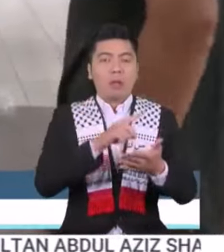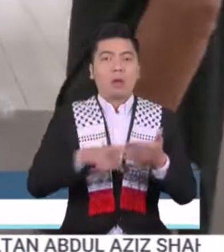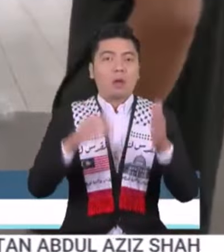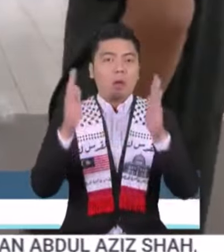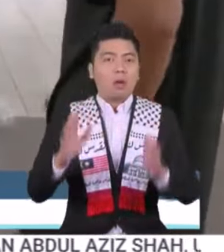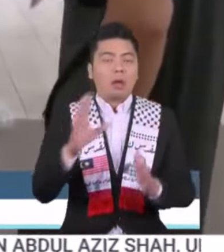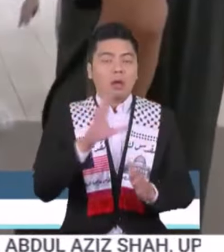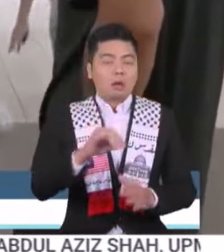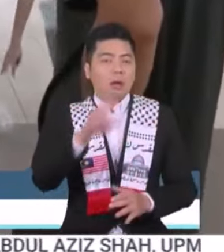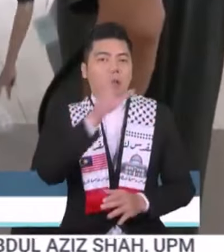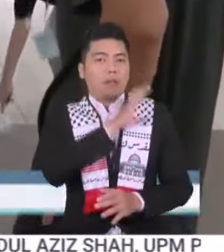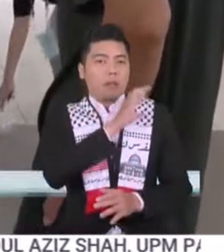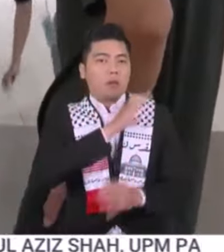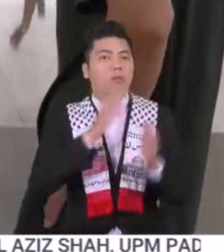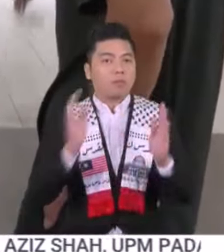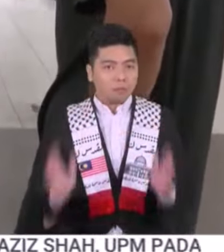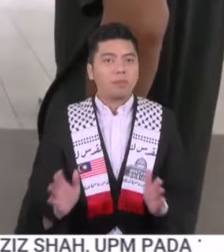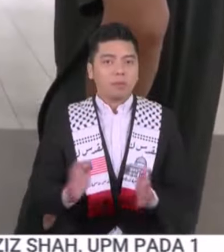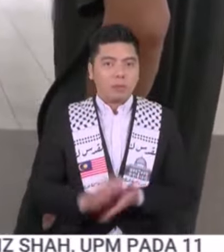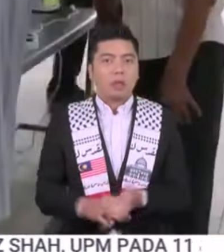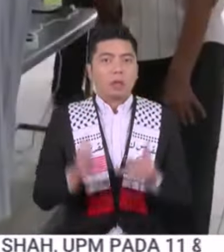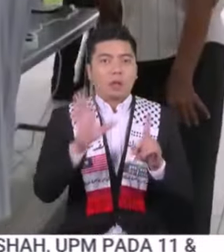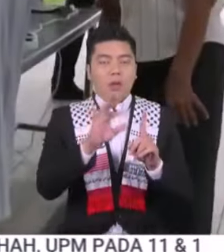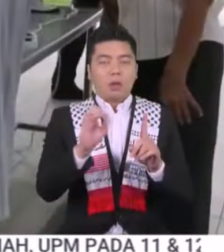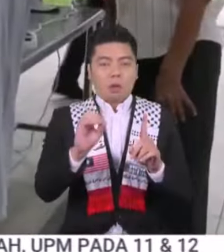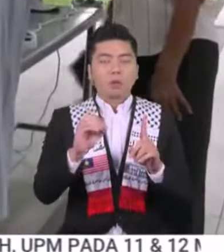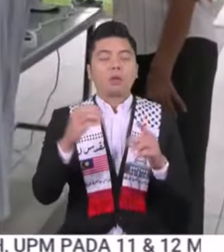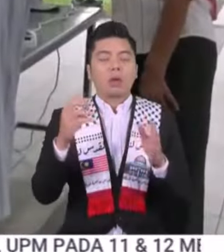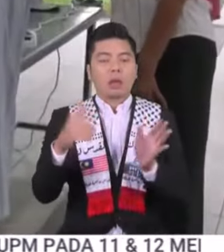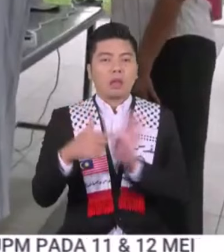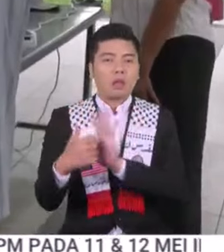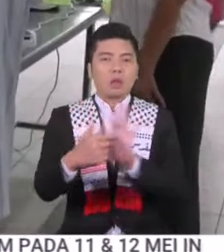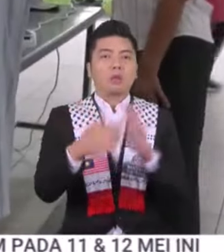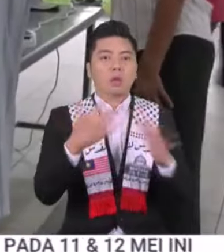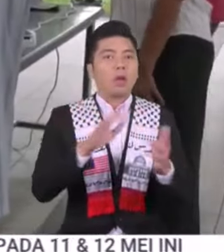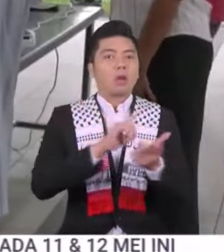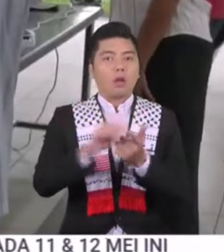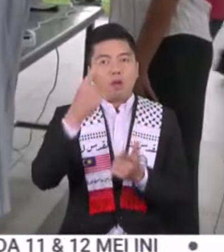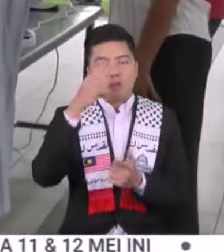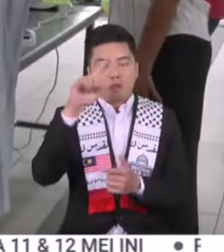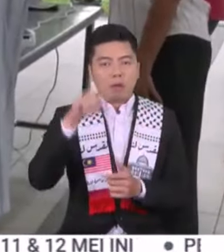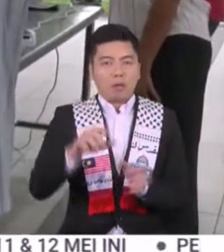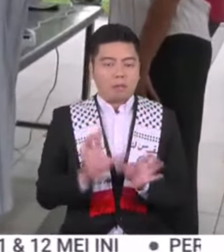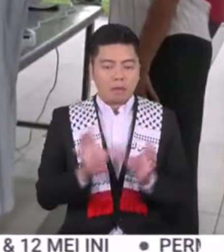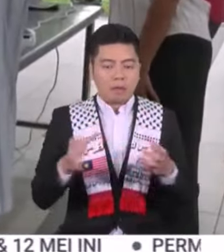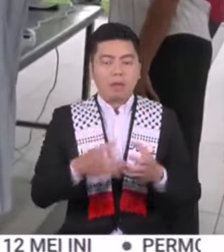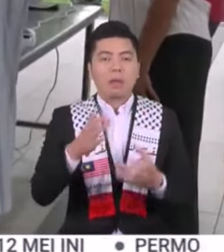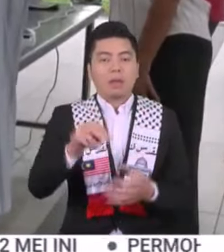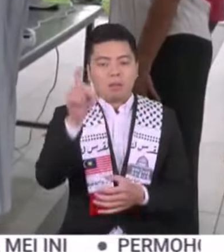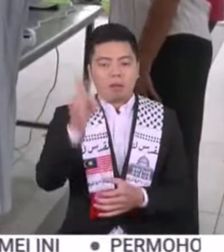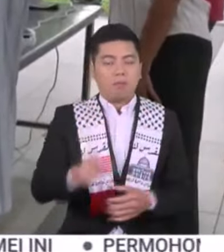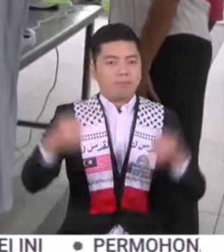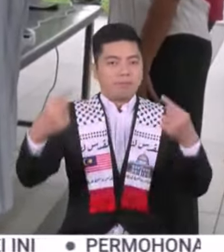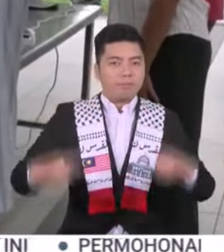petugas pilihan raya. 190 permit kempen telah diluluskan kepada parti dan individu bertanding.